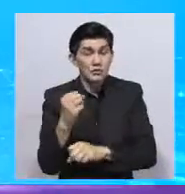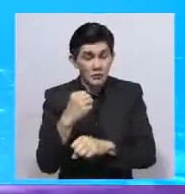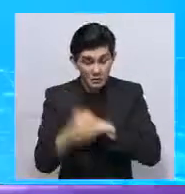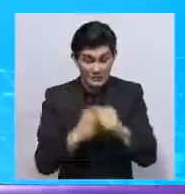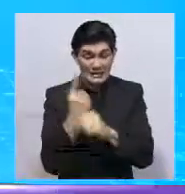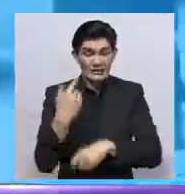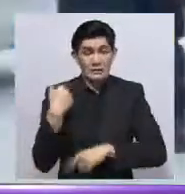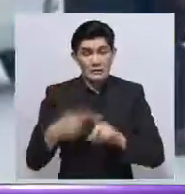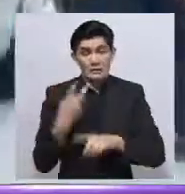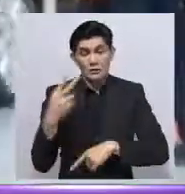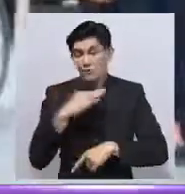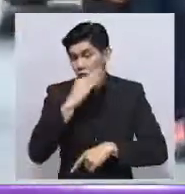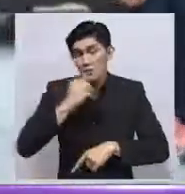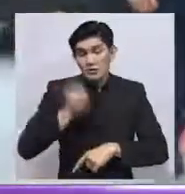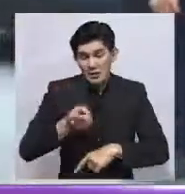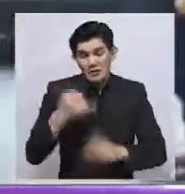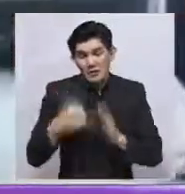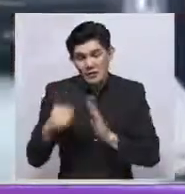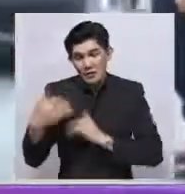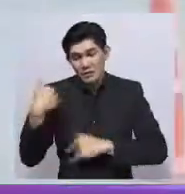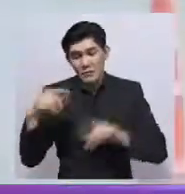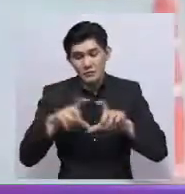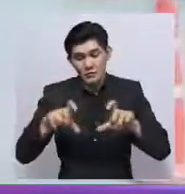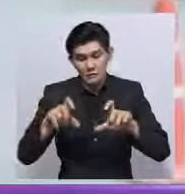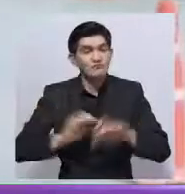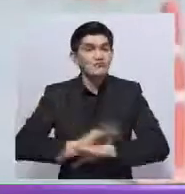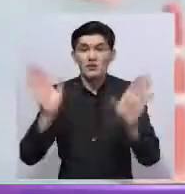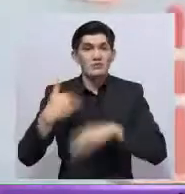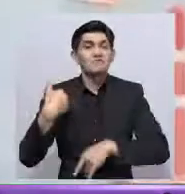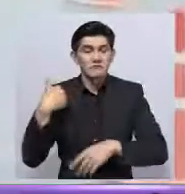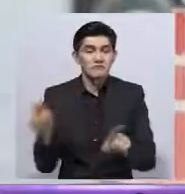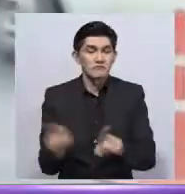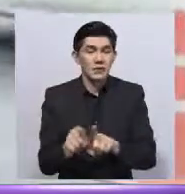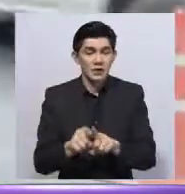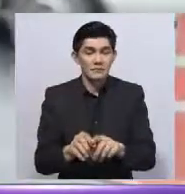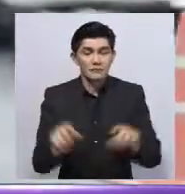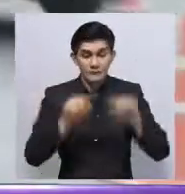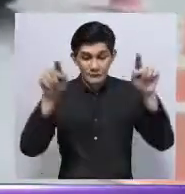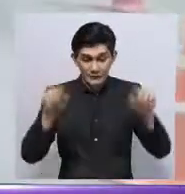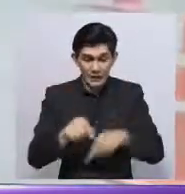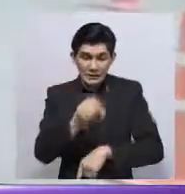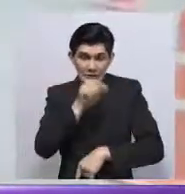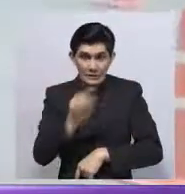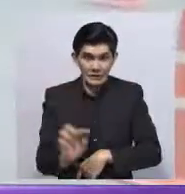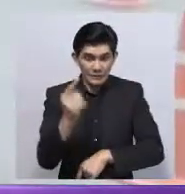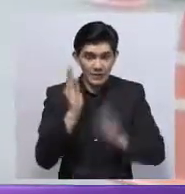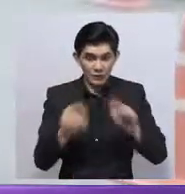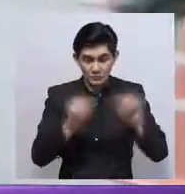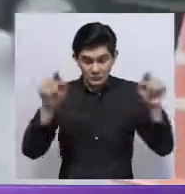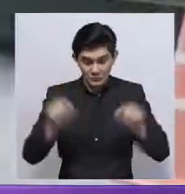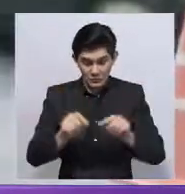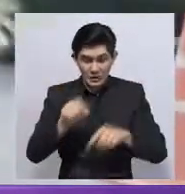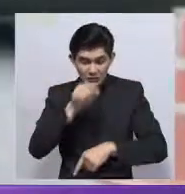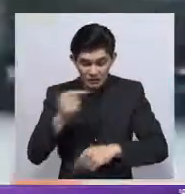กระทำผิดซ้ำอีกอาจถึงขั้นเพิกถอนใบอนุญาตขับขี่ค่ะขณะที่ใบสั่งรุ่นใหม่นะคะผู้ได้รับใบ